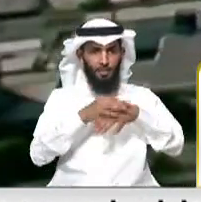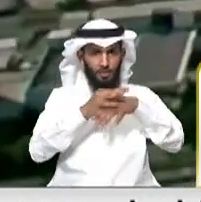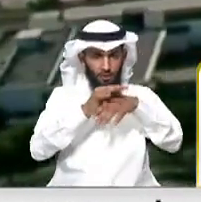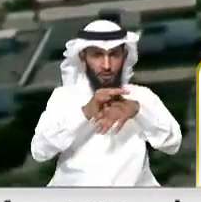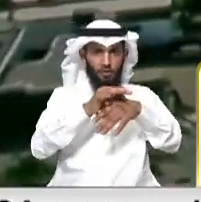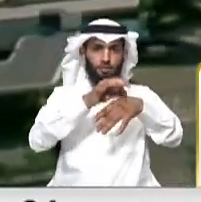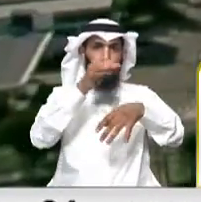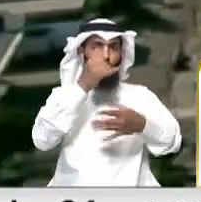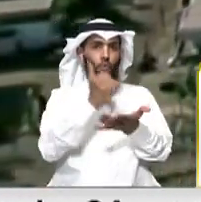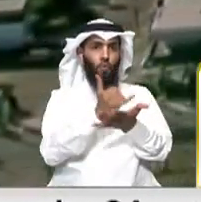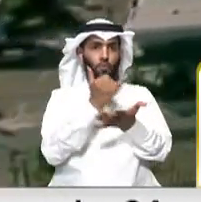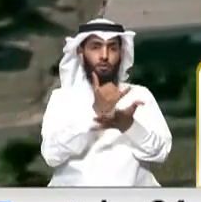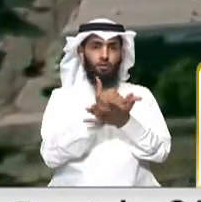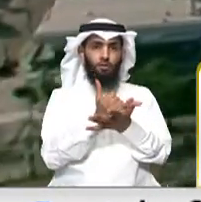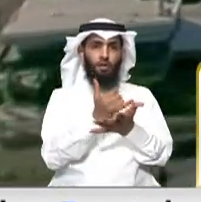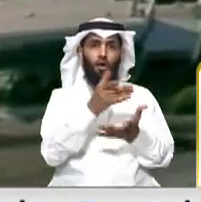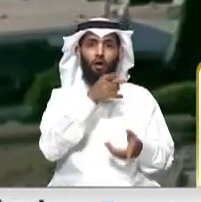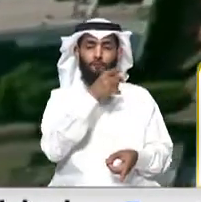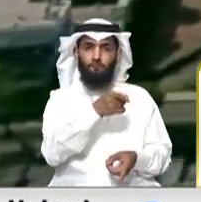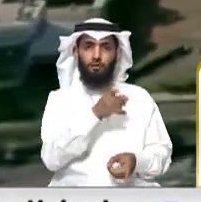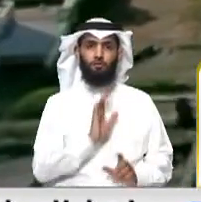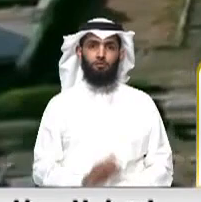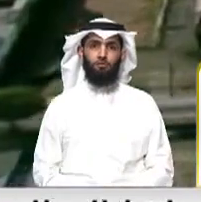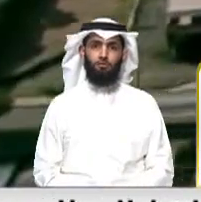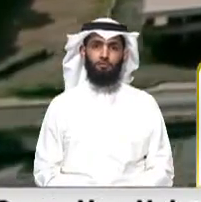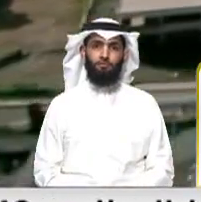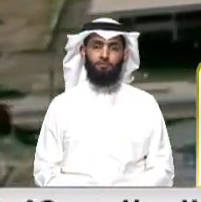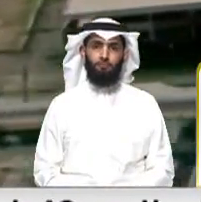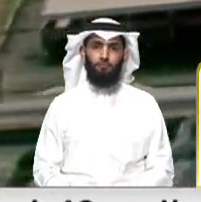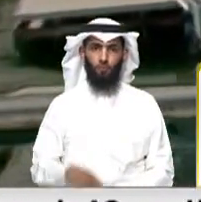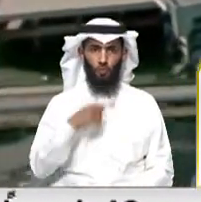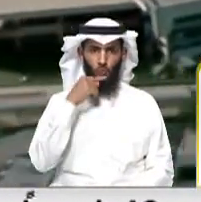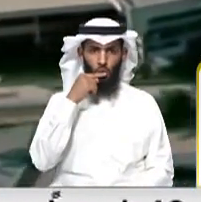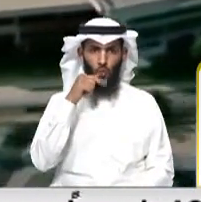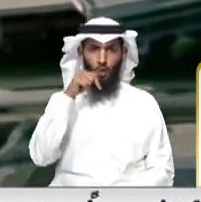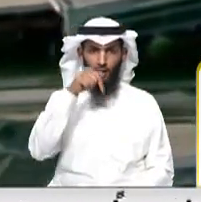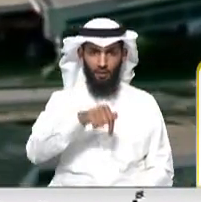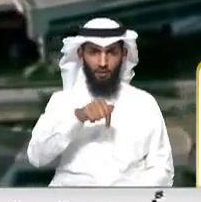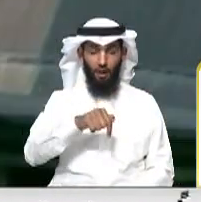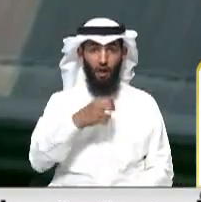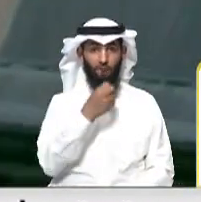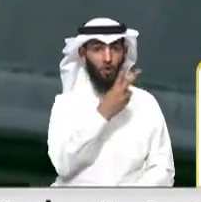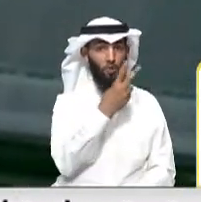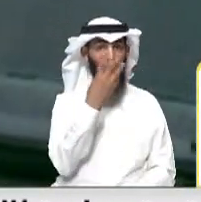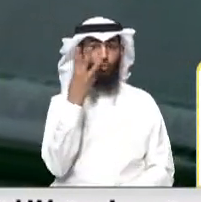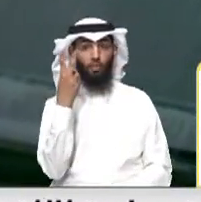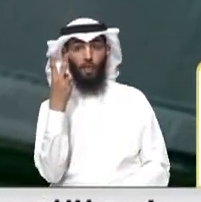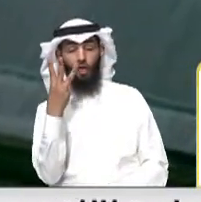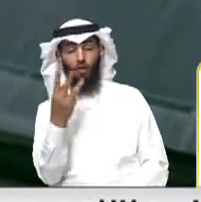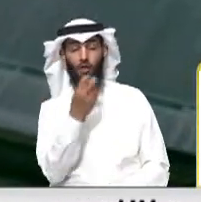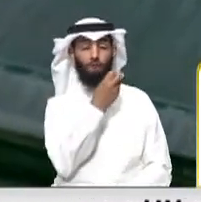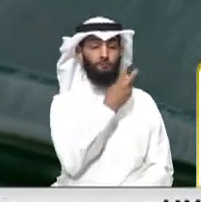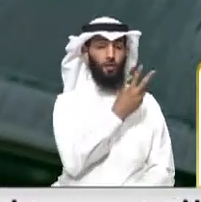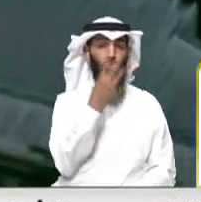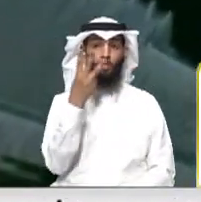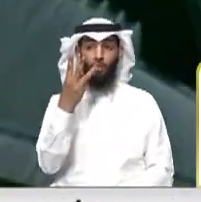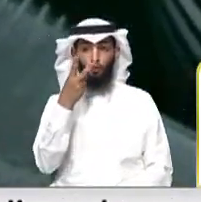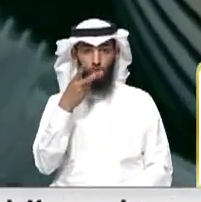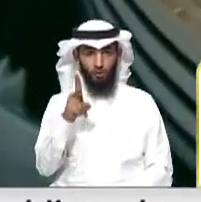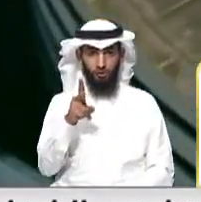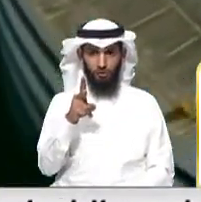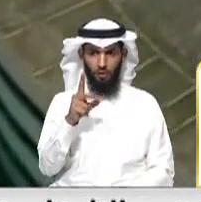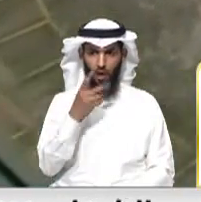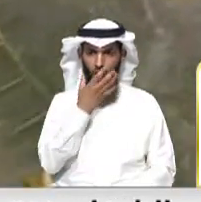الى تفاقم الظواهر المتطرفه مشيرا الى انه منذ يونيو كان كل شهر